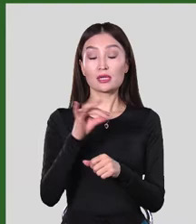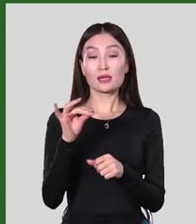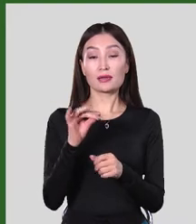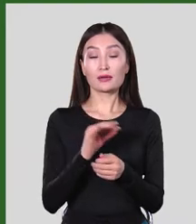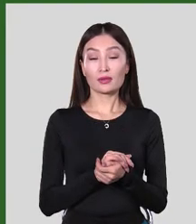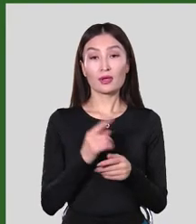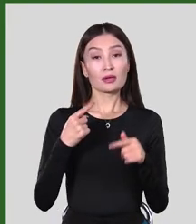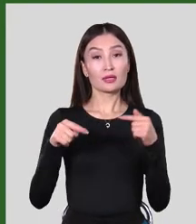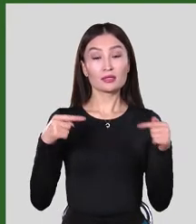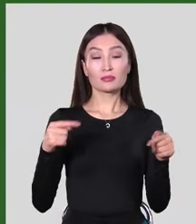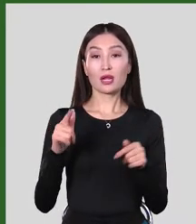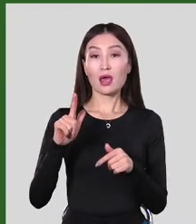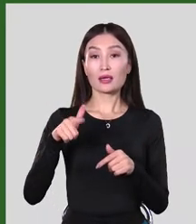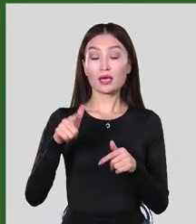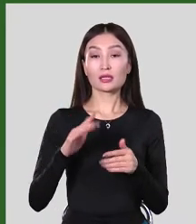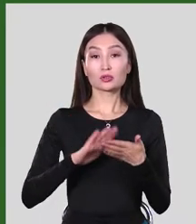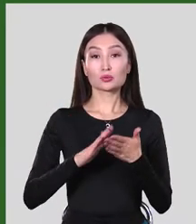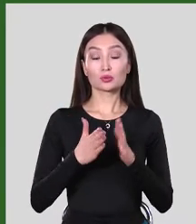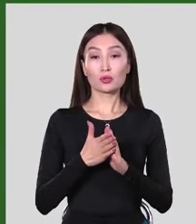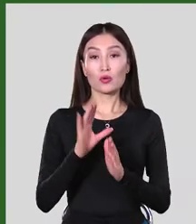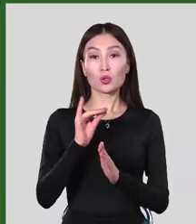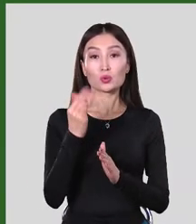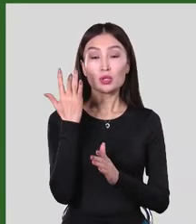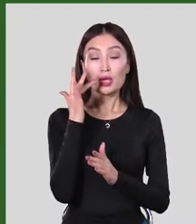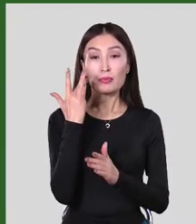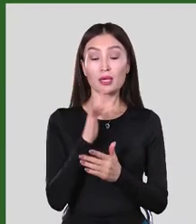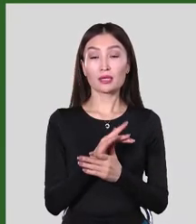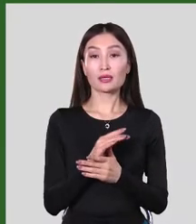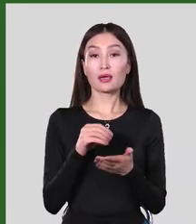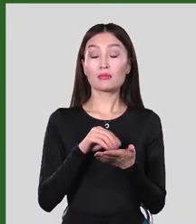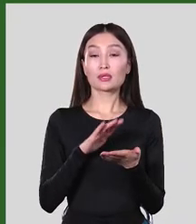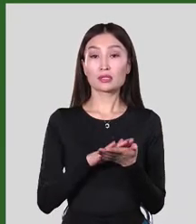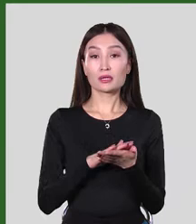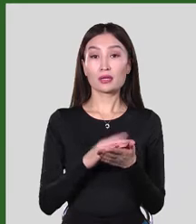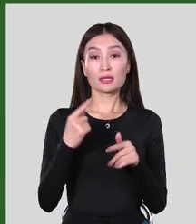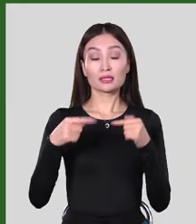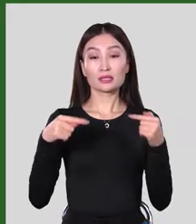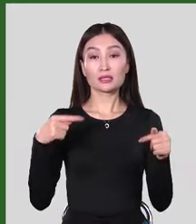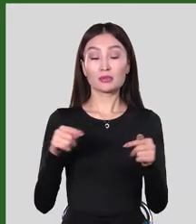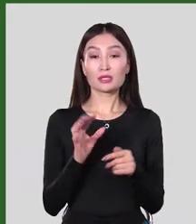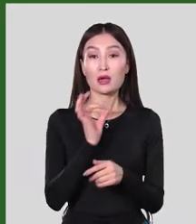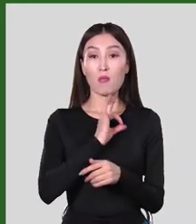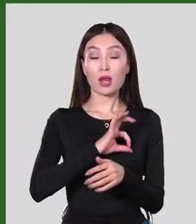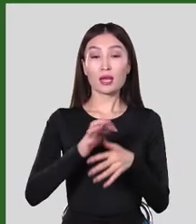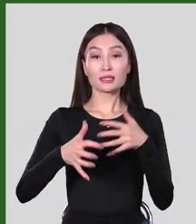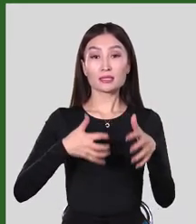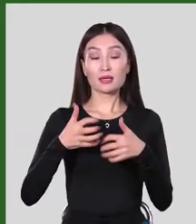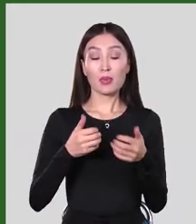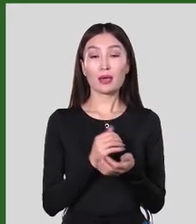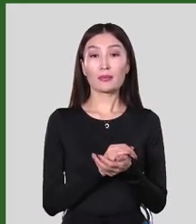желоба. Разнообразие геологических условий в Южной Америке определяет и разнообразие полезных